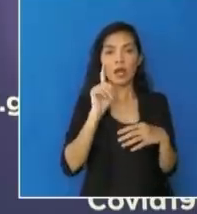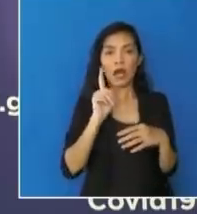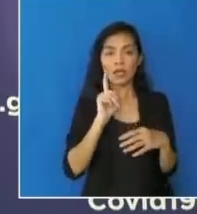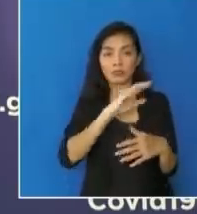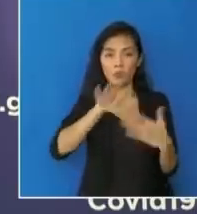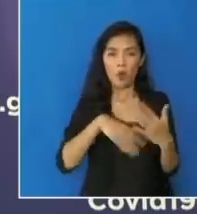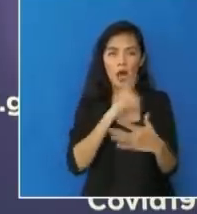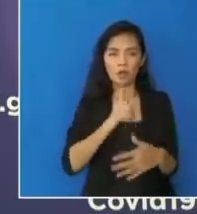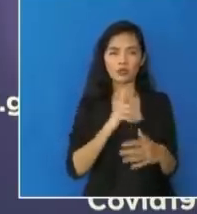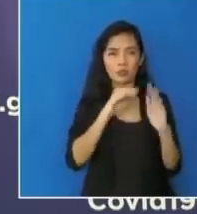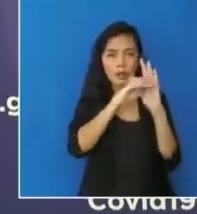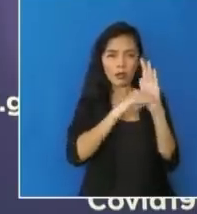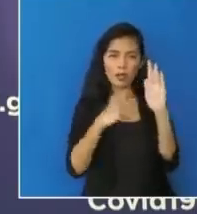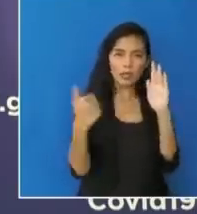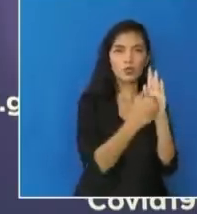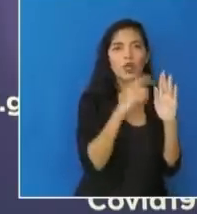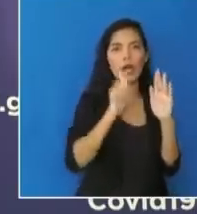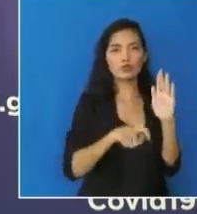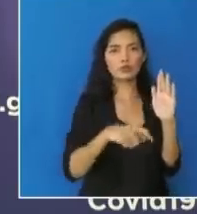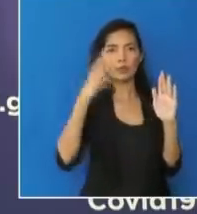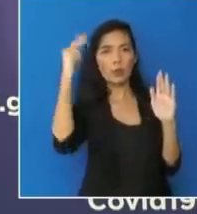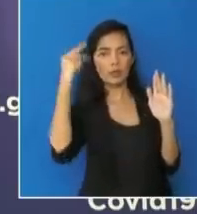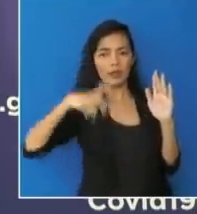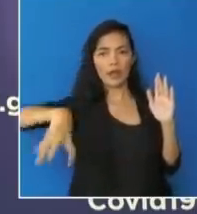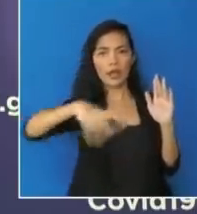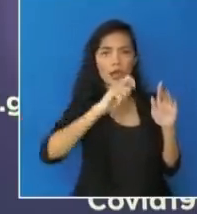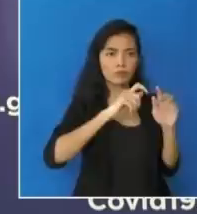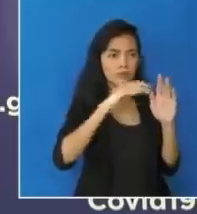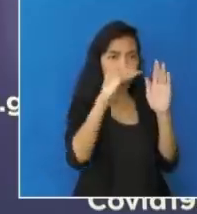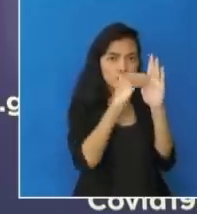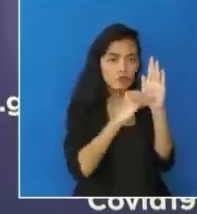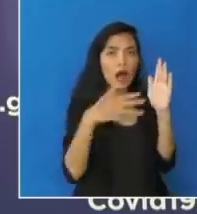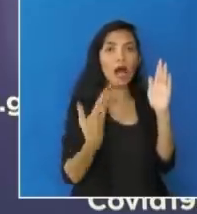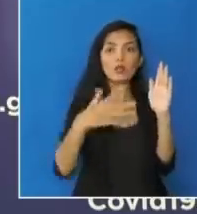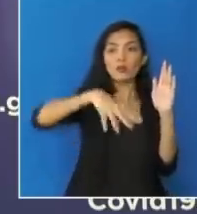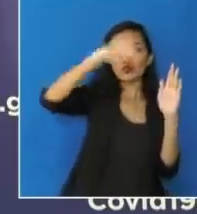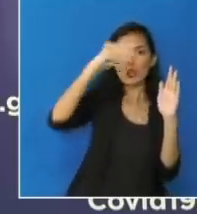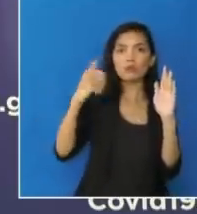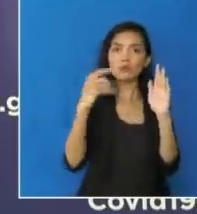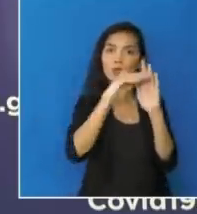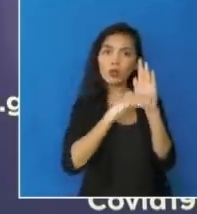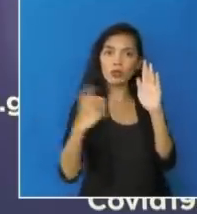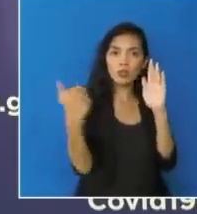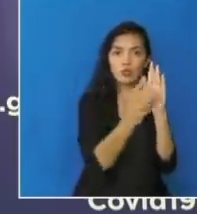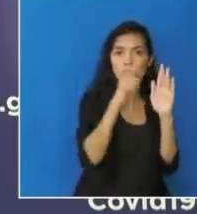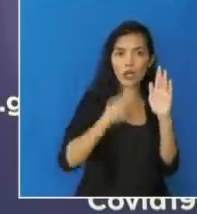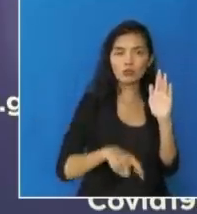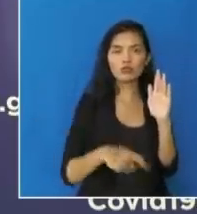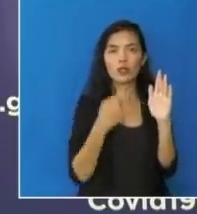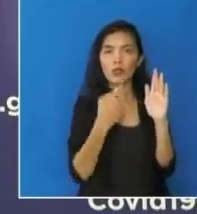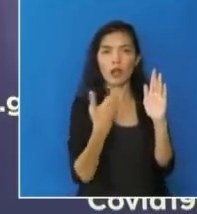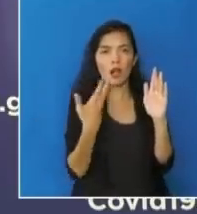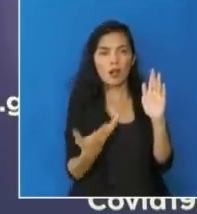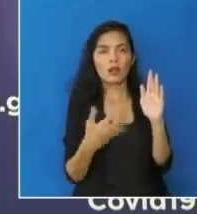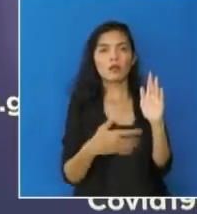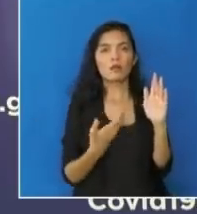semua aturan, baik yang dibuat oleh pemerintah daerah maupun oleh pusat, terkait dengan upaya-upaya